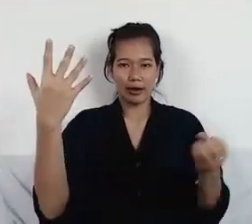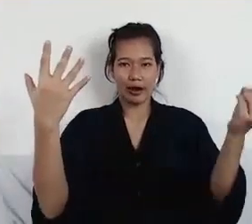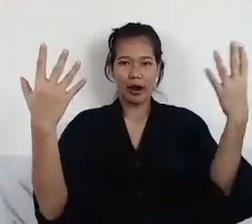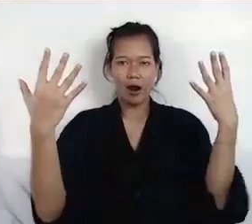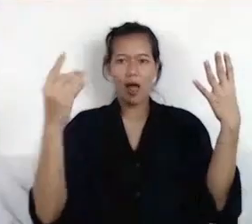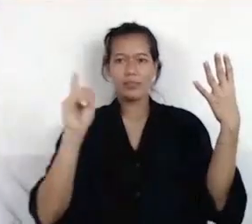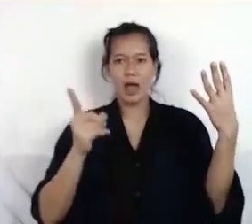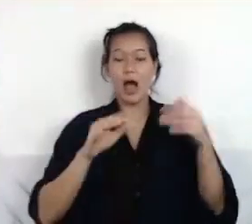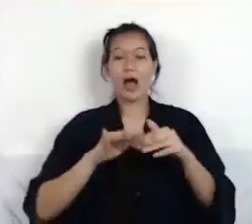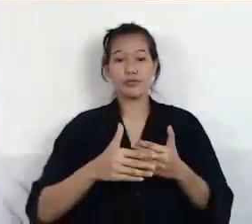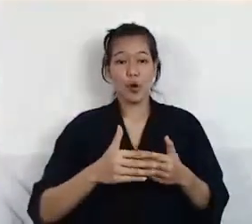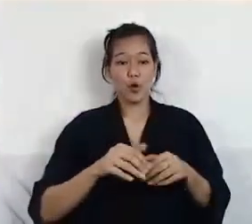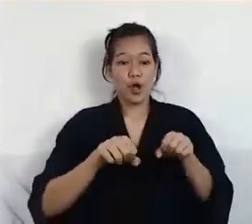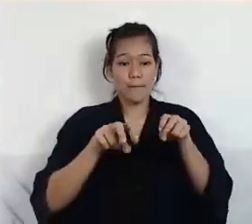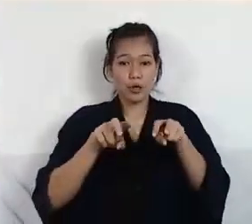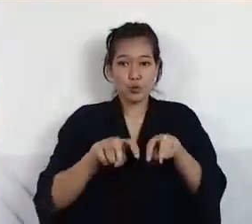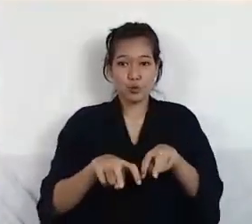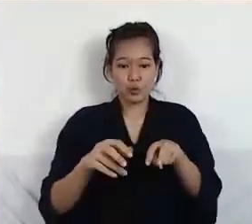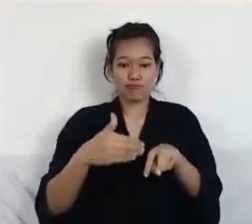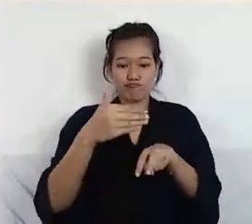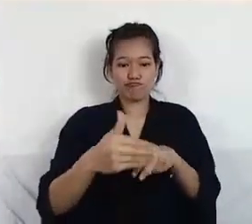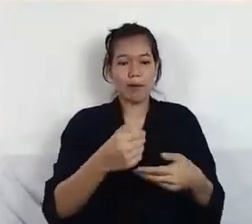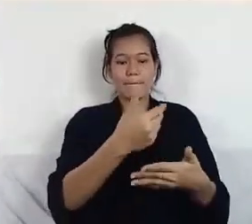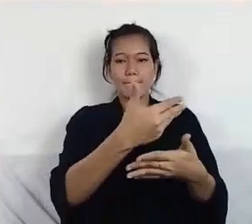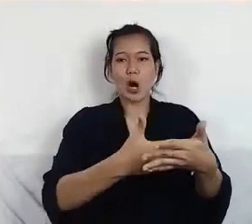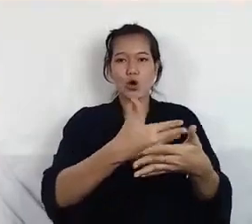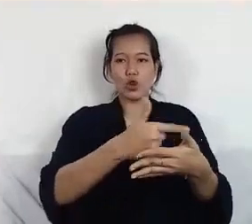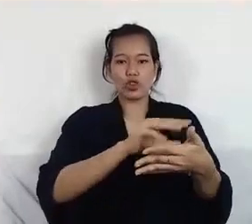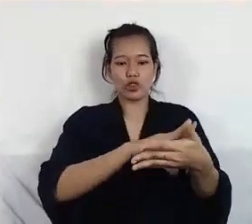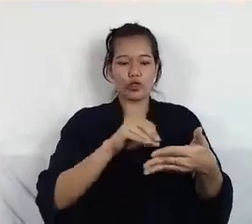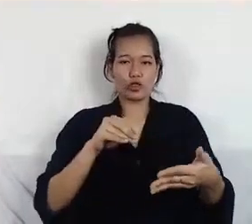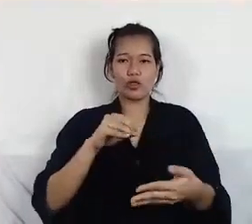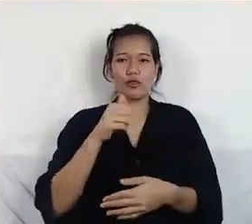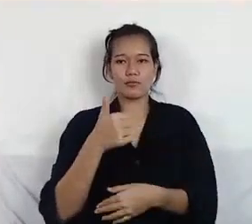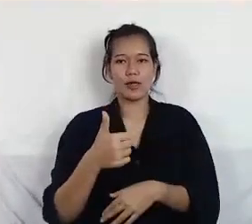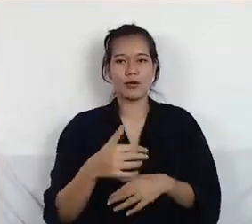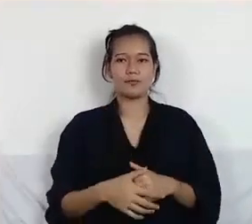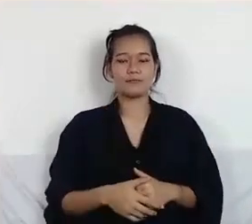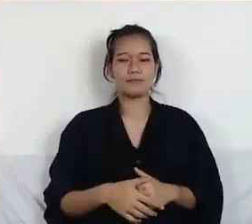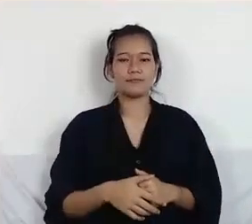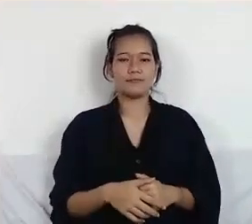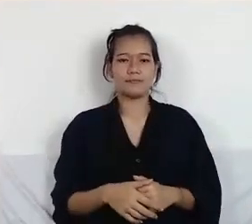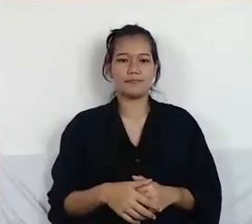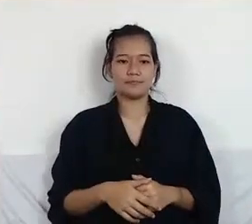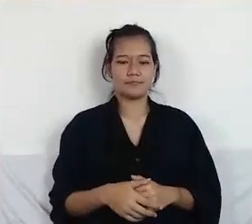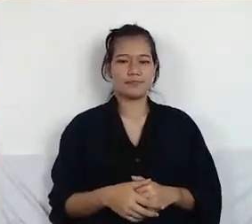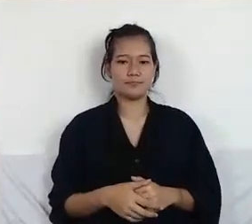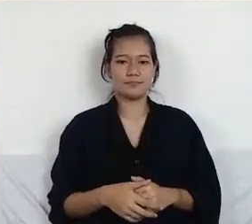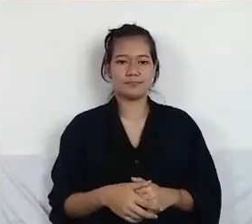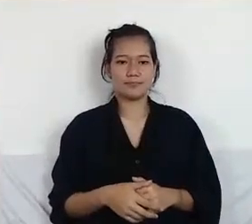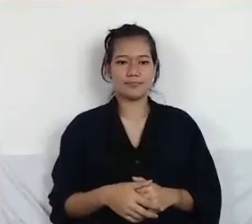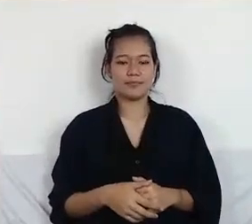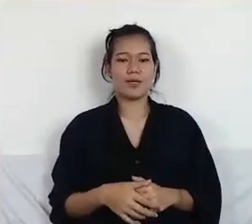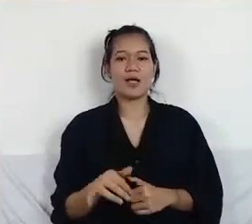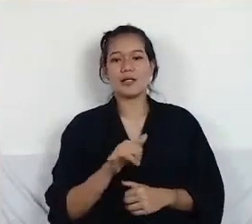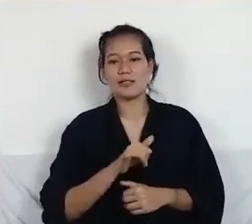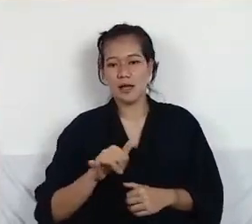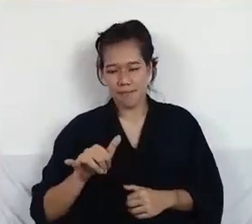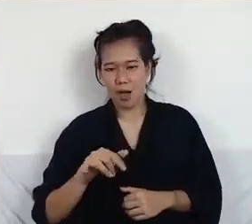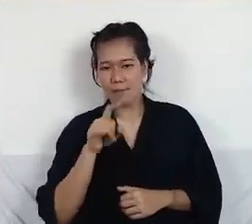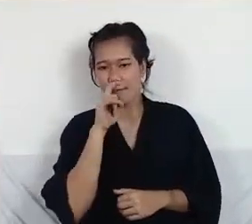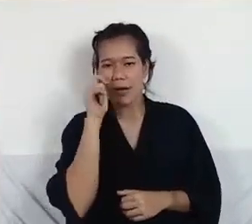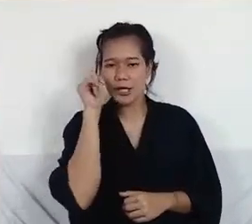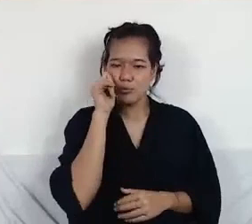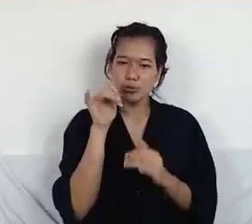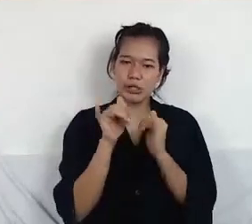scan barcode yang tertempel di depan Bapak Ibu sekalian. Demikian halnya dengan Bapak Ibu